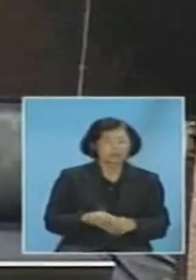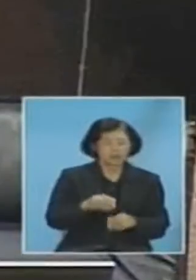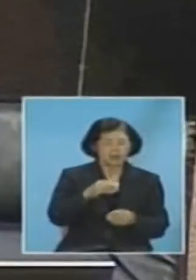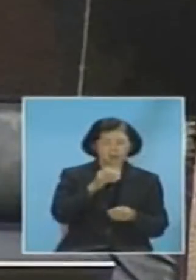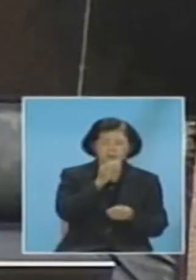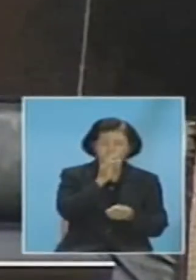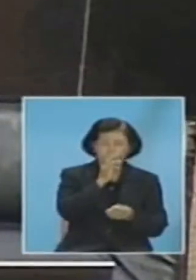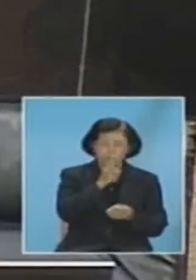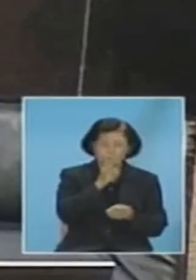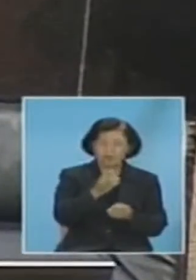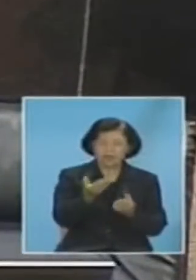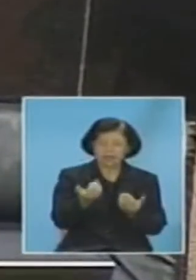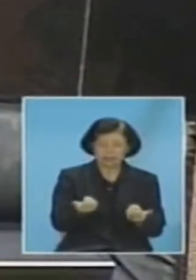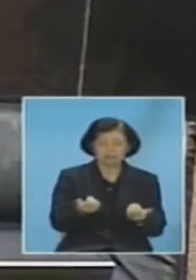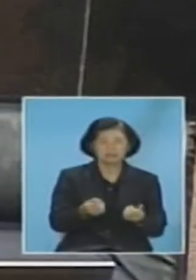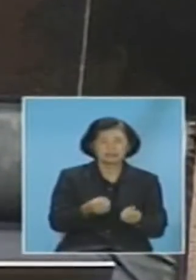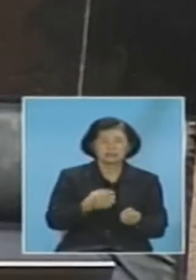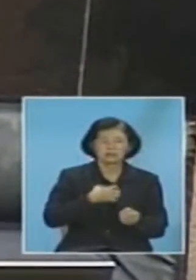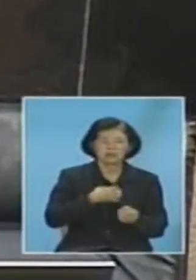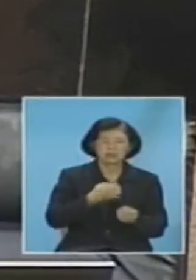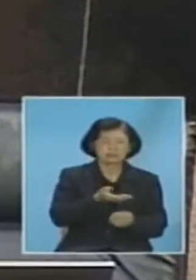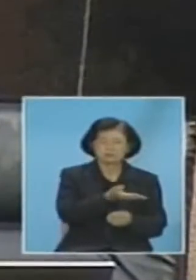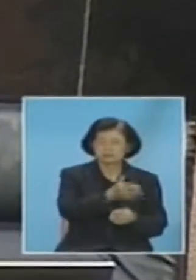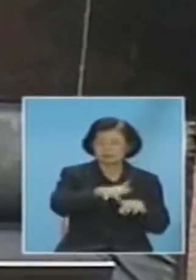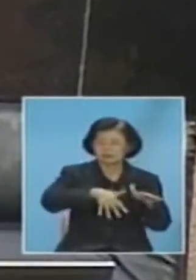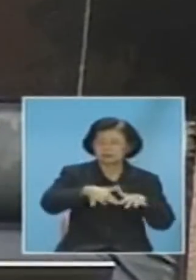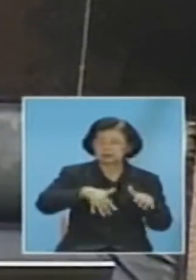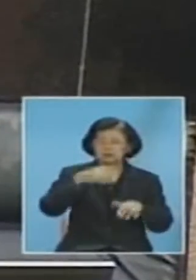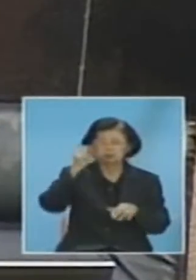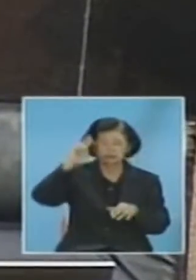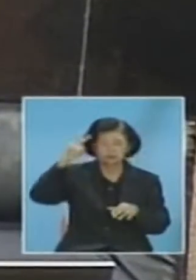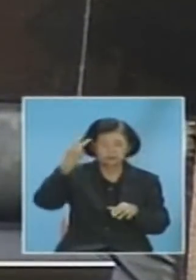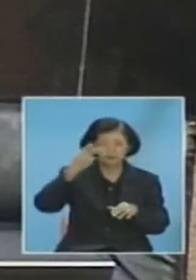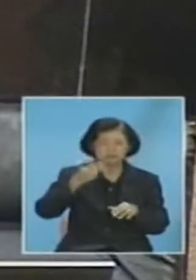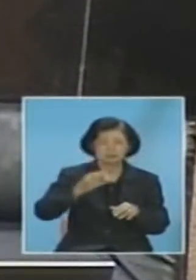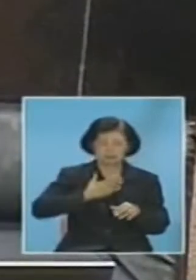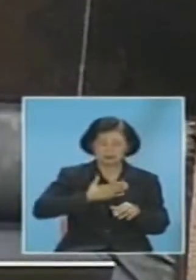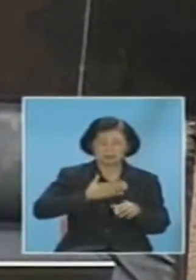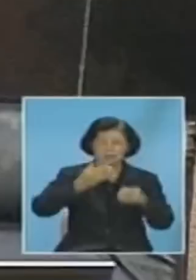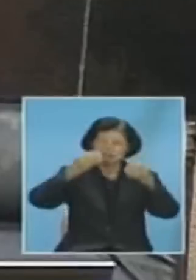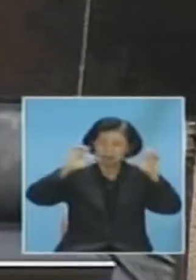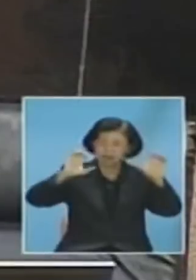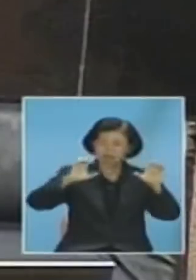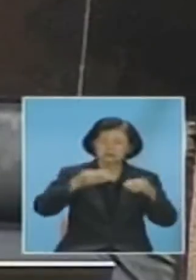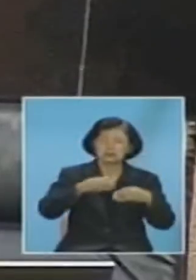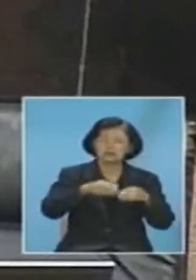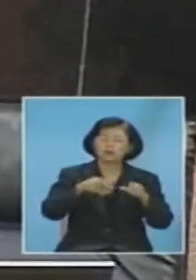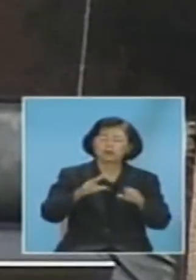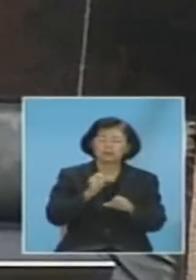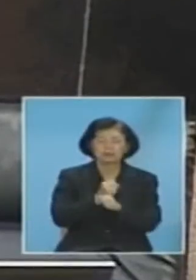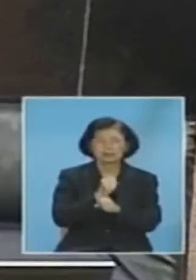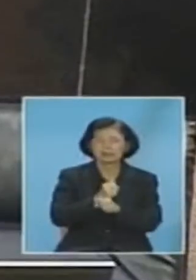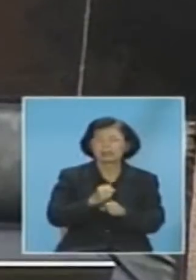าเช่นนี้ก็เพราะต้องการให้สาธารณชนเข้าใจผิดว่าดิฉันและรัฐบาลปล่อยปะละเลยทำให้ข้าวหาย